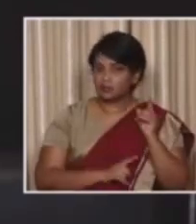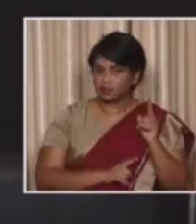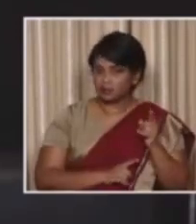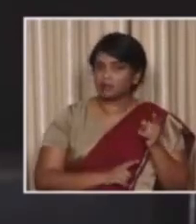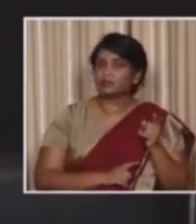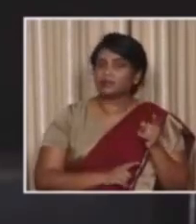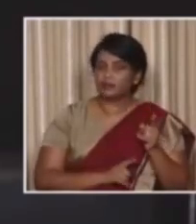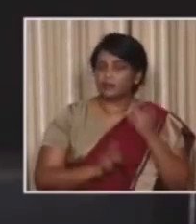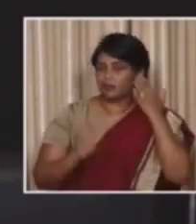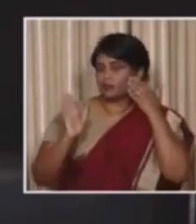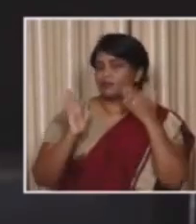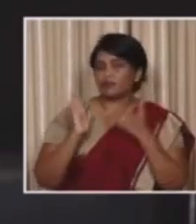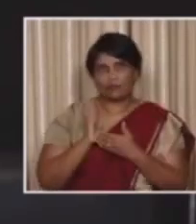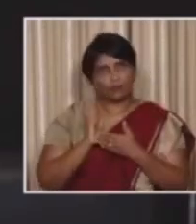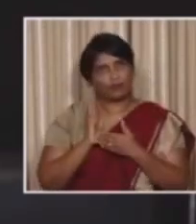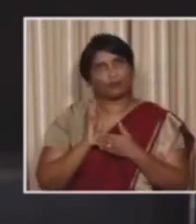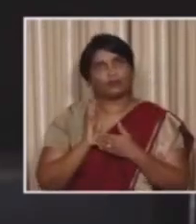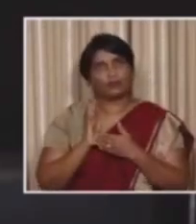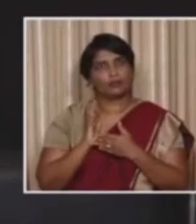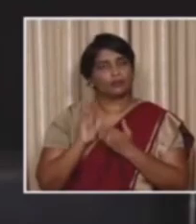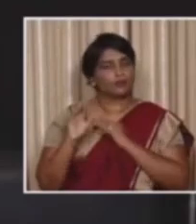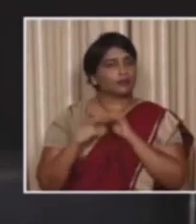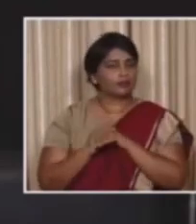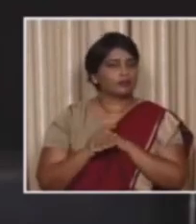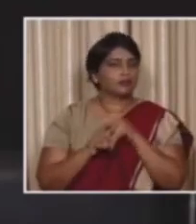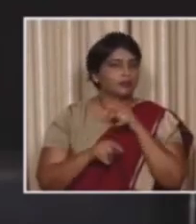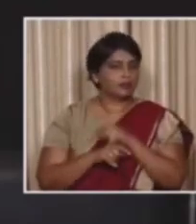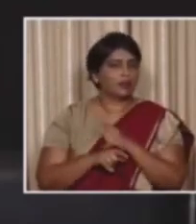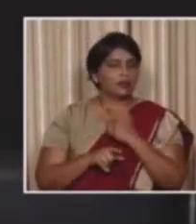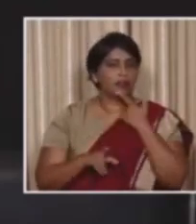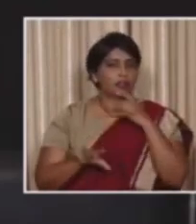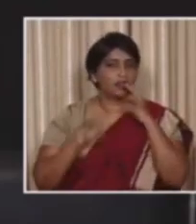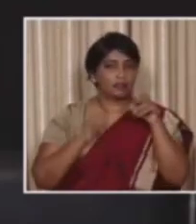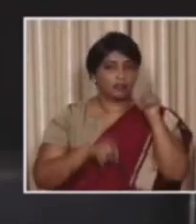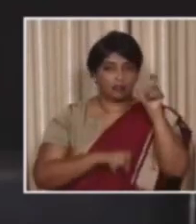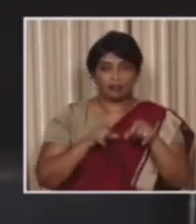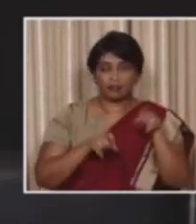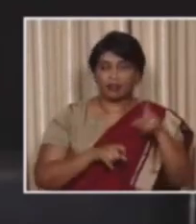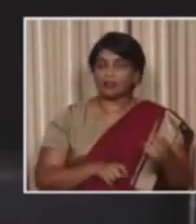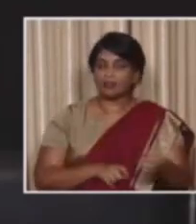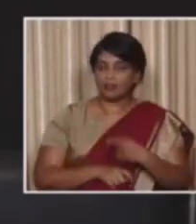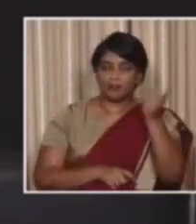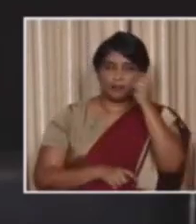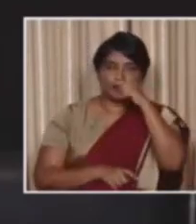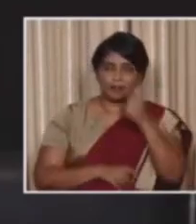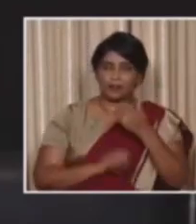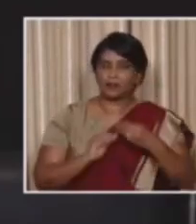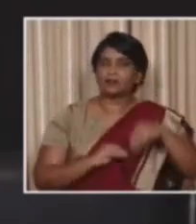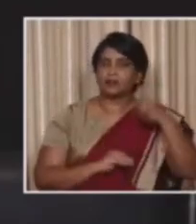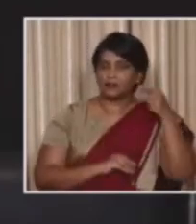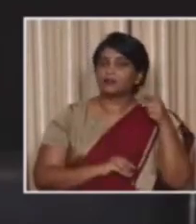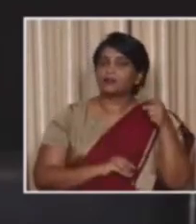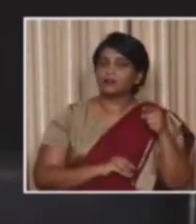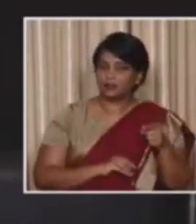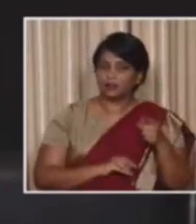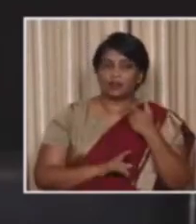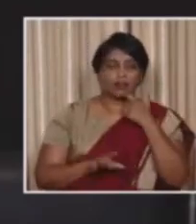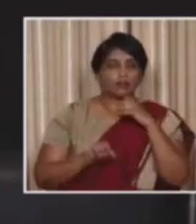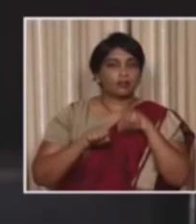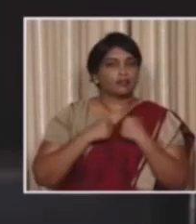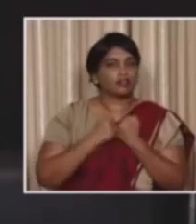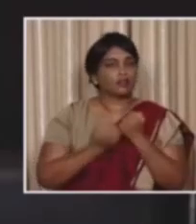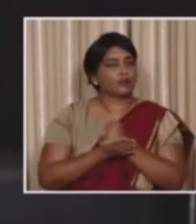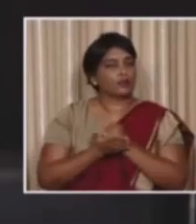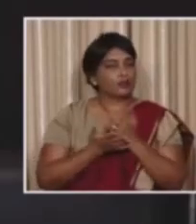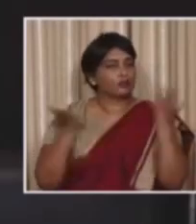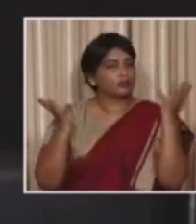மே கேம்புரின் மே மதியத்துன கருணாக் தமை வது சேவகேங்கே தைனிக தோட்டத் தொழிலாளர்களுக்கு சம்பள அதிகரிப்பை